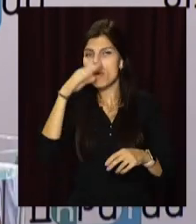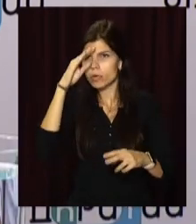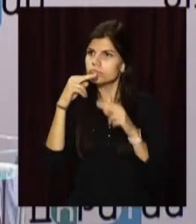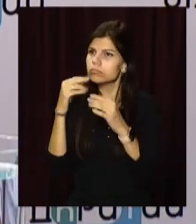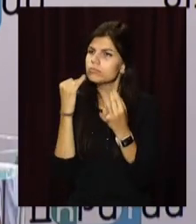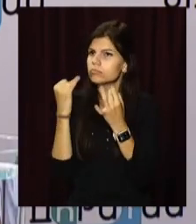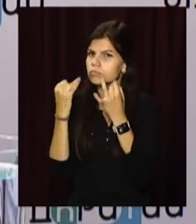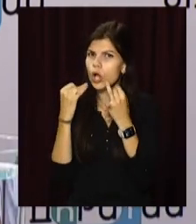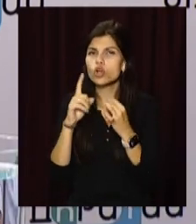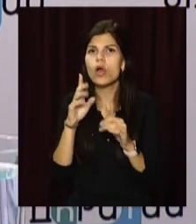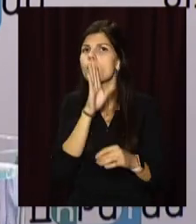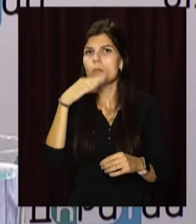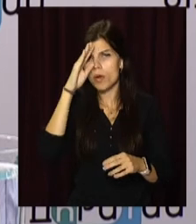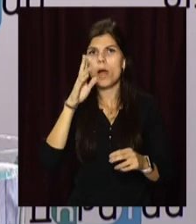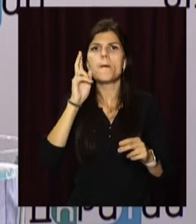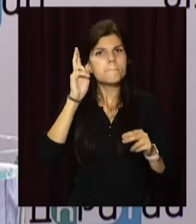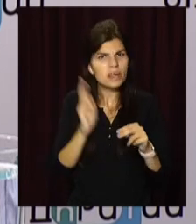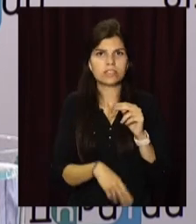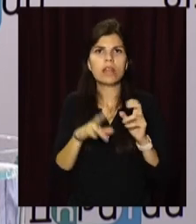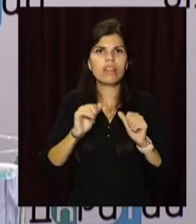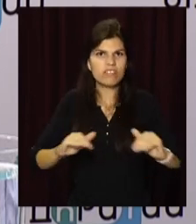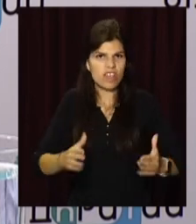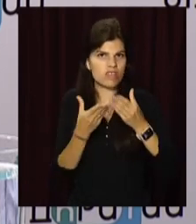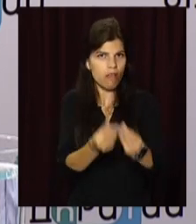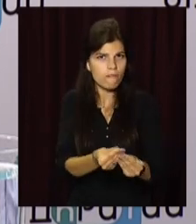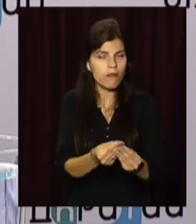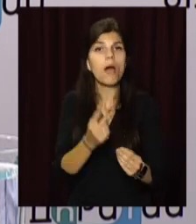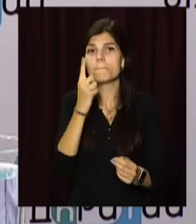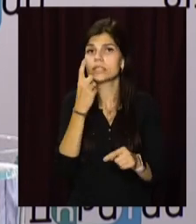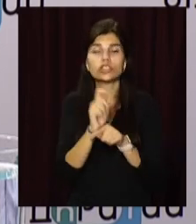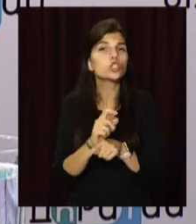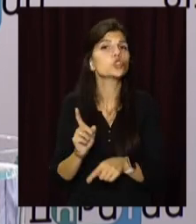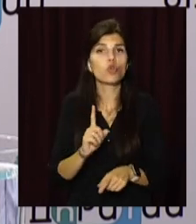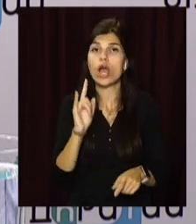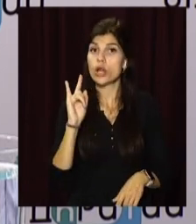того, чтобы родители перестали оказывать давление на детей. Самая первая задача – это то, что